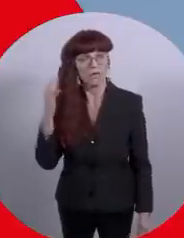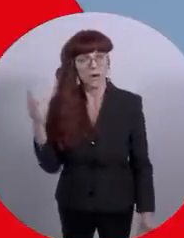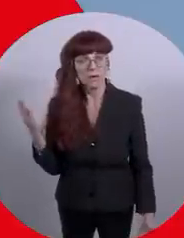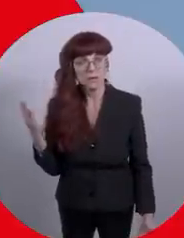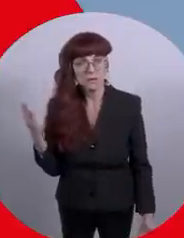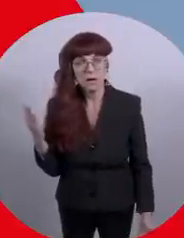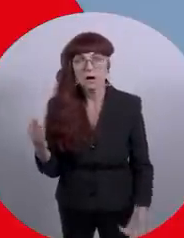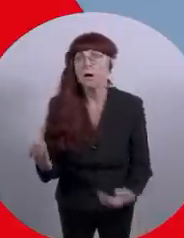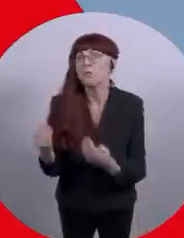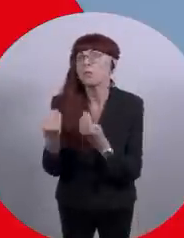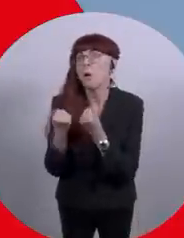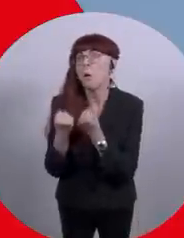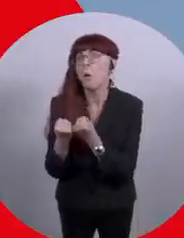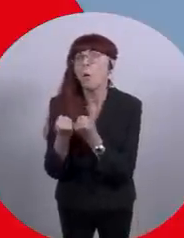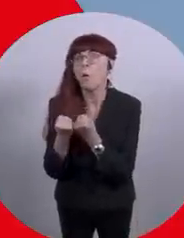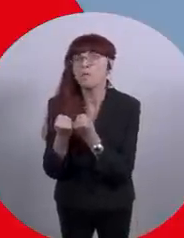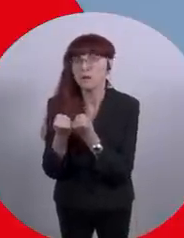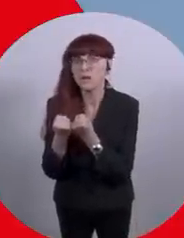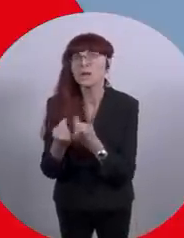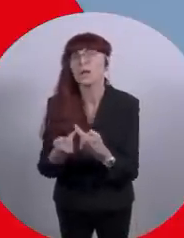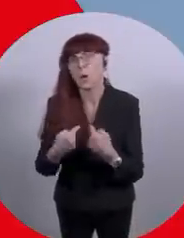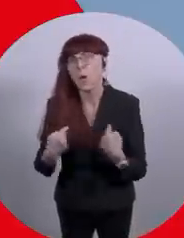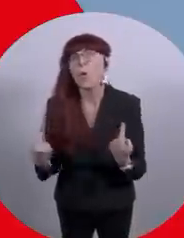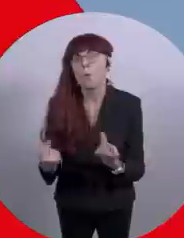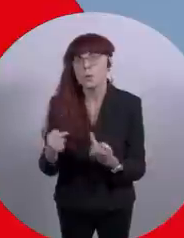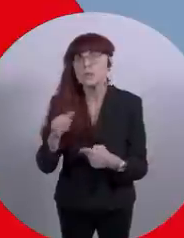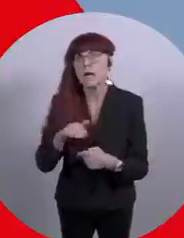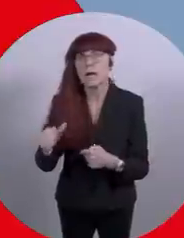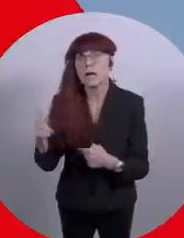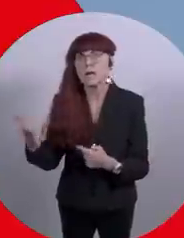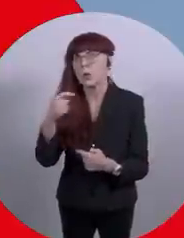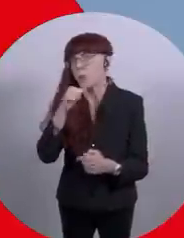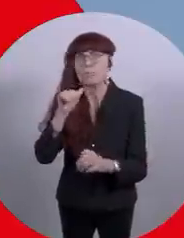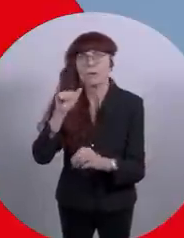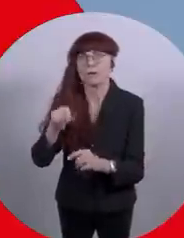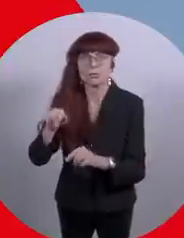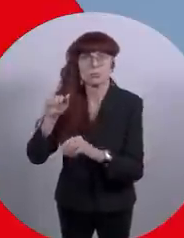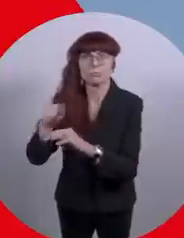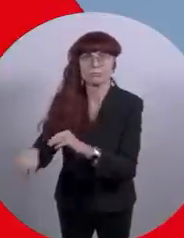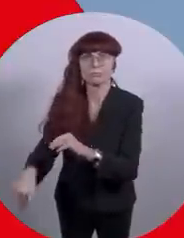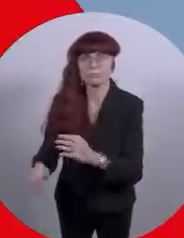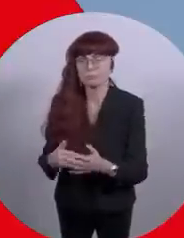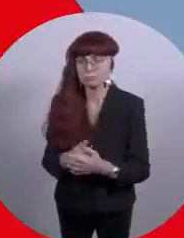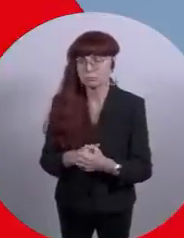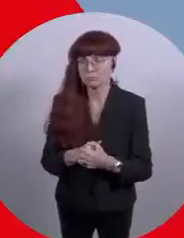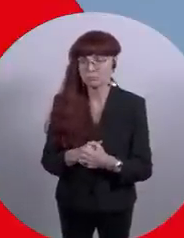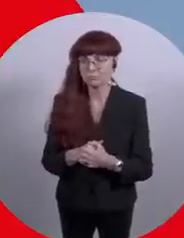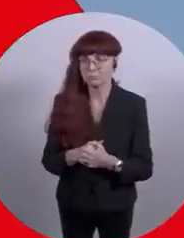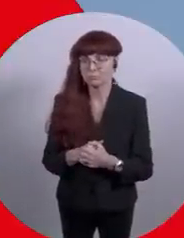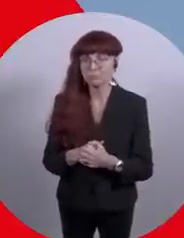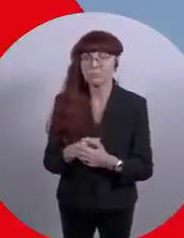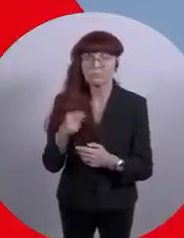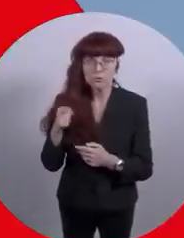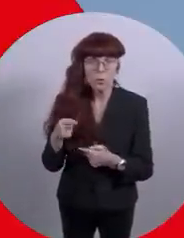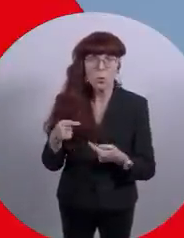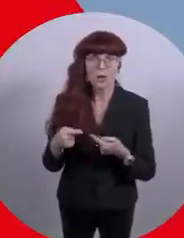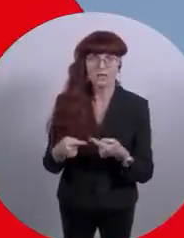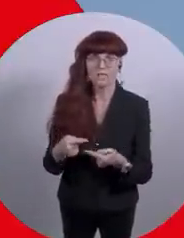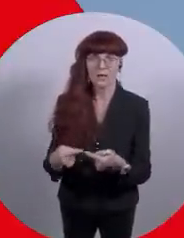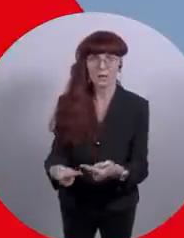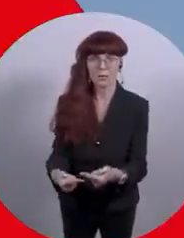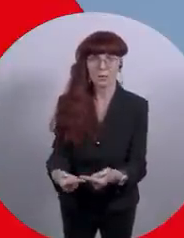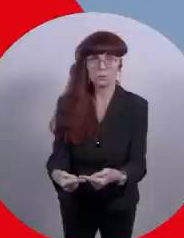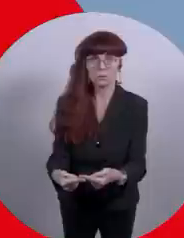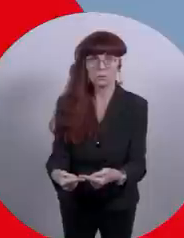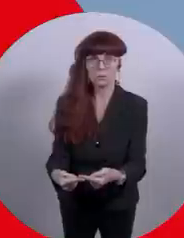hoffentlich geht's unseren Kindern nicht schlechter und das ist die Entwicklung das ist